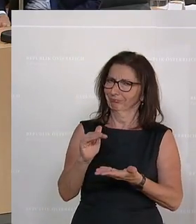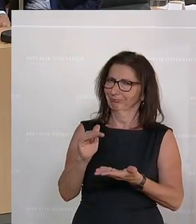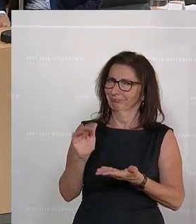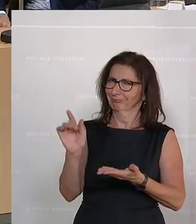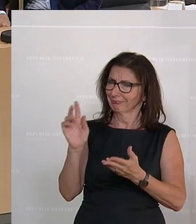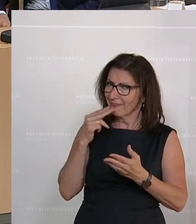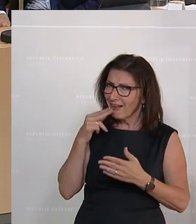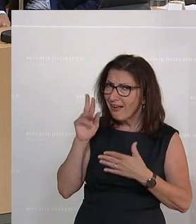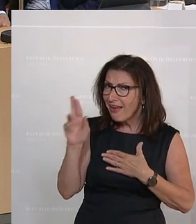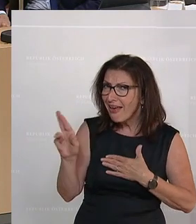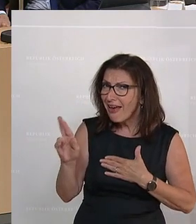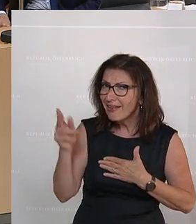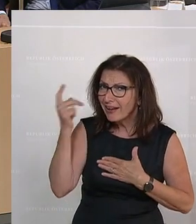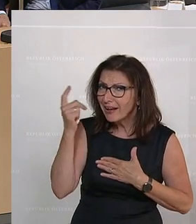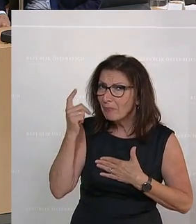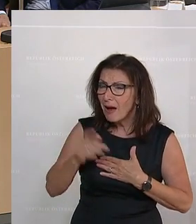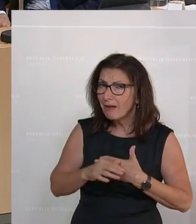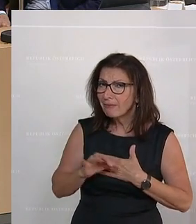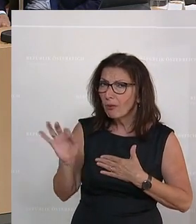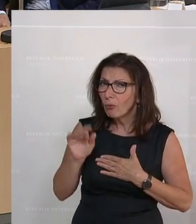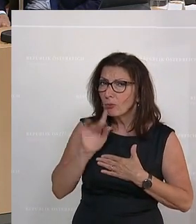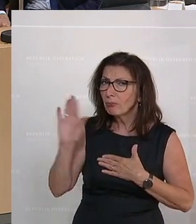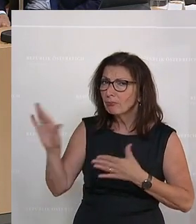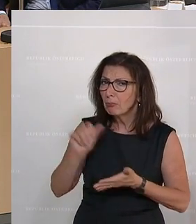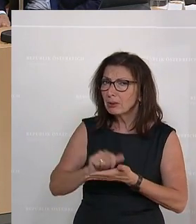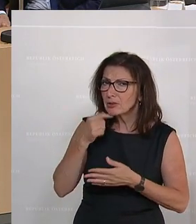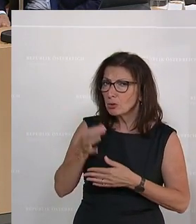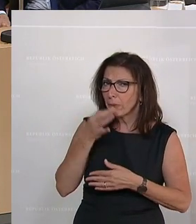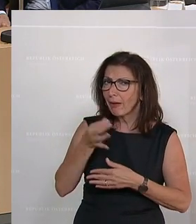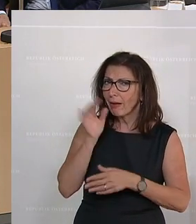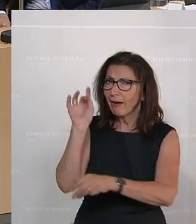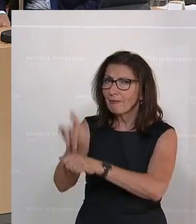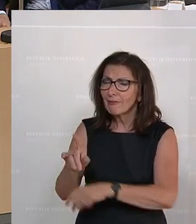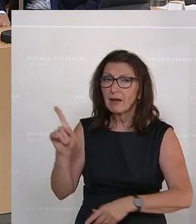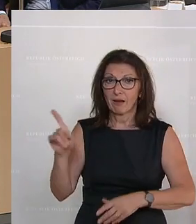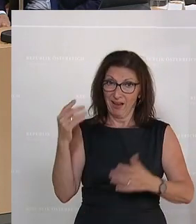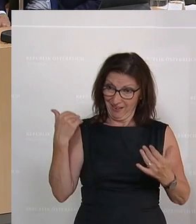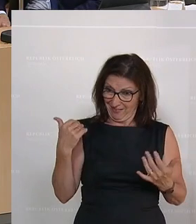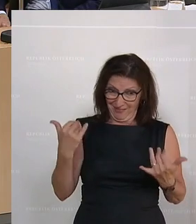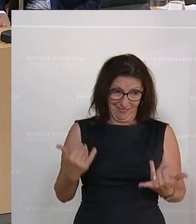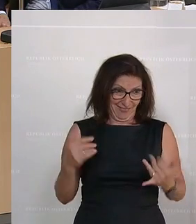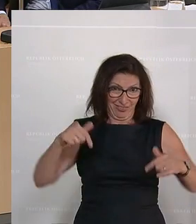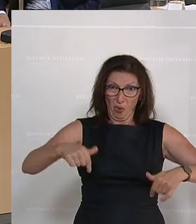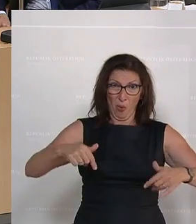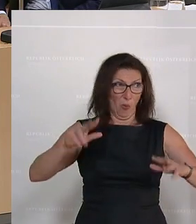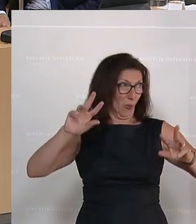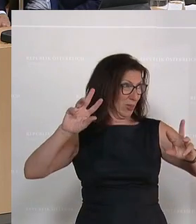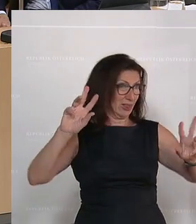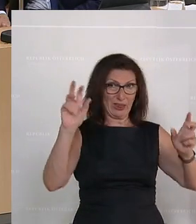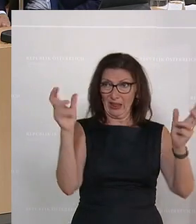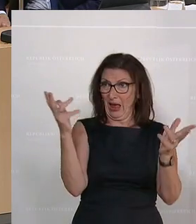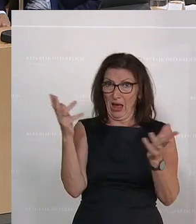offen so rausgerissen haben aber zum zeitpunkt zum zeitpunkt wo wir wo wir über menschen reden die die